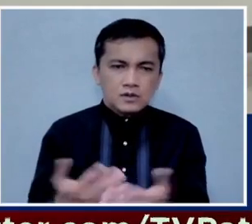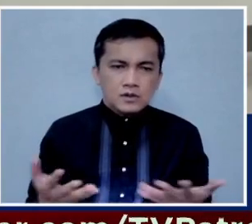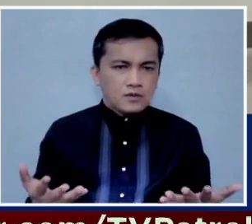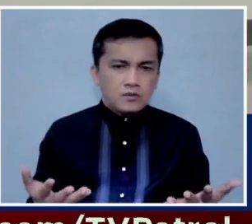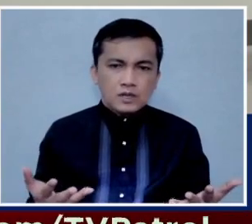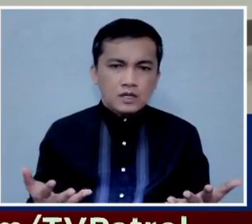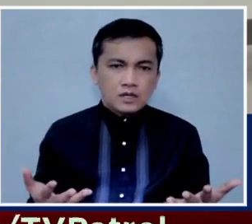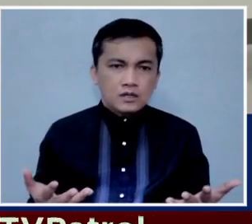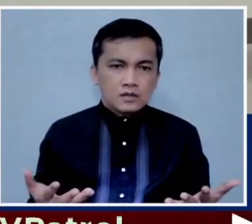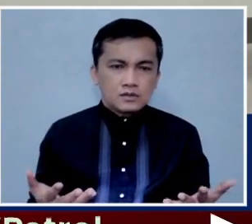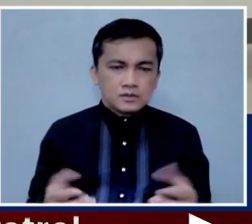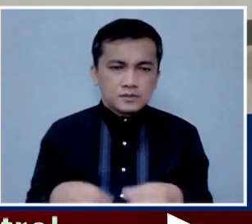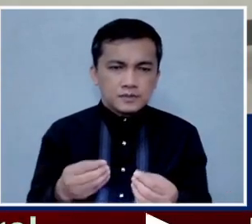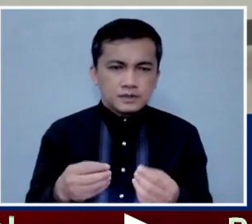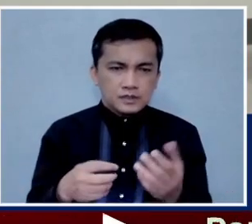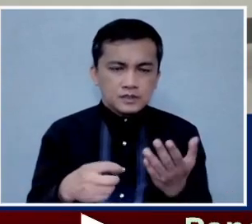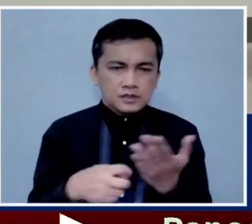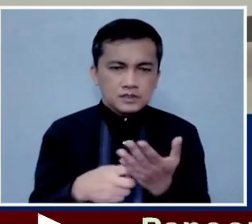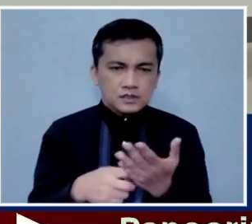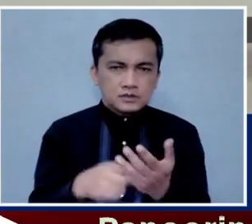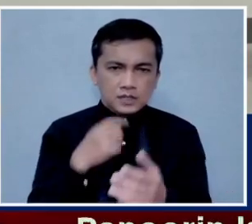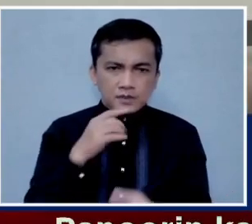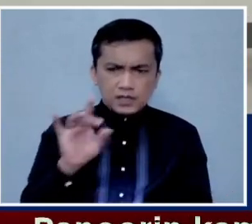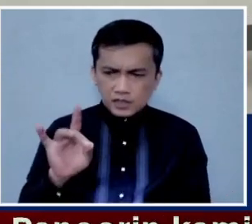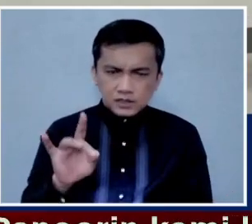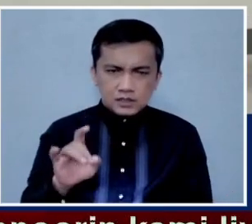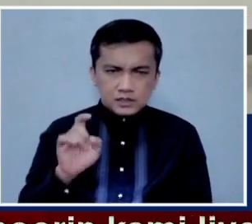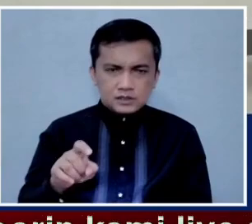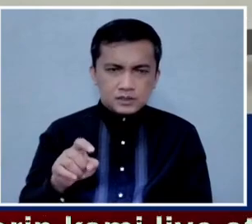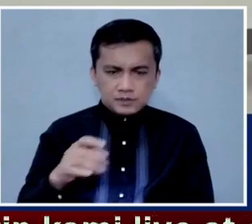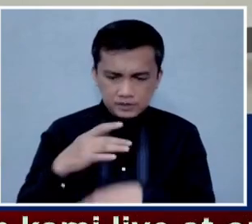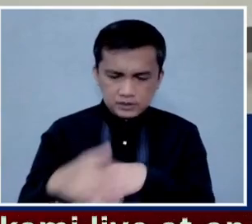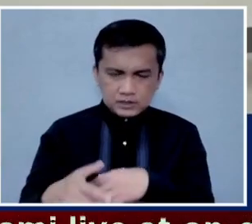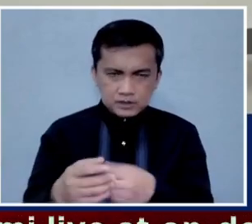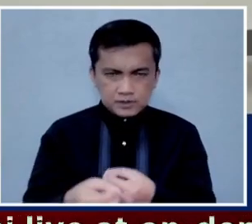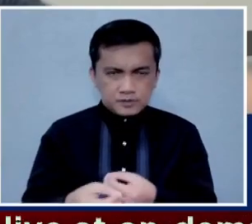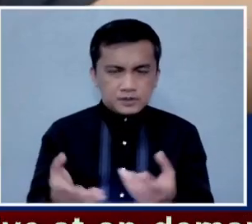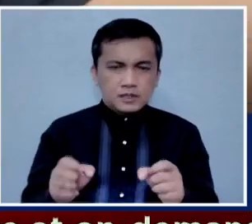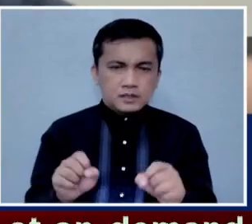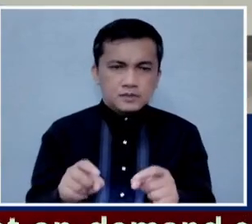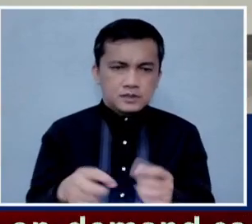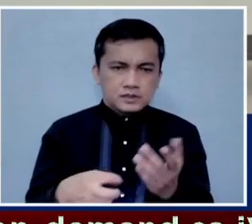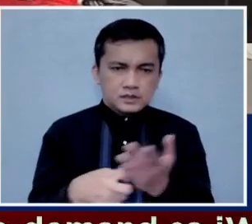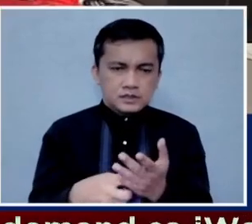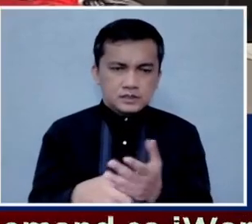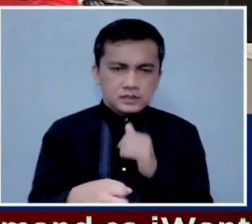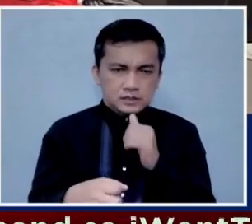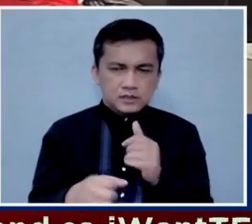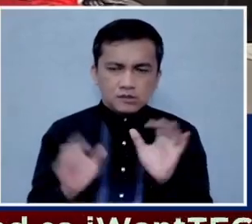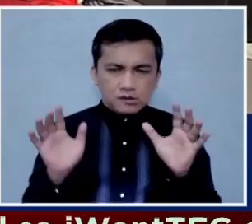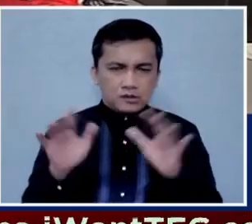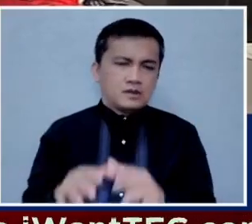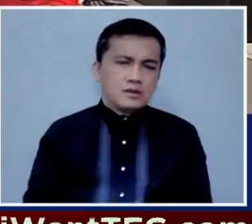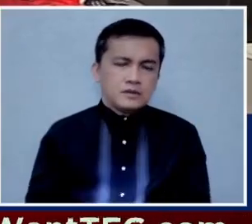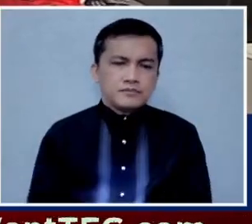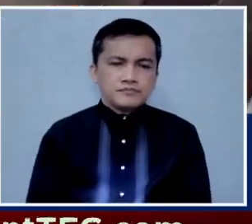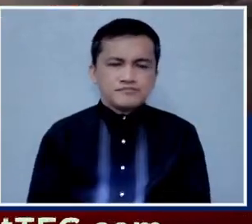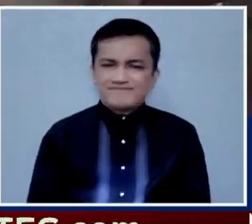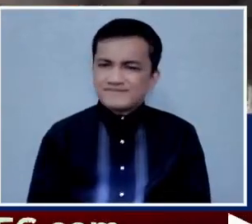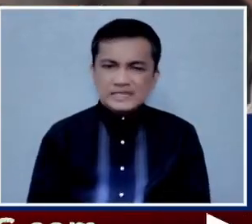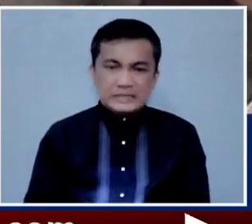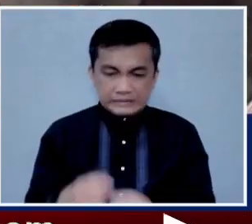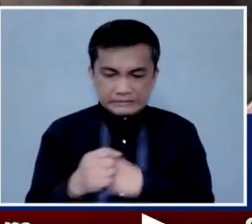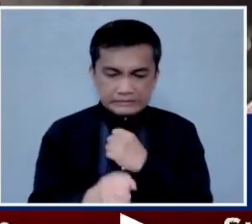wala pang nag-i-issue ng tiket, alas 8 pa daw. Dapat inagahan nila yung issue ng tiket para hindi gano'ng kadaming tao na dito. Kalbaryo pa sa